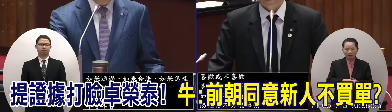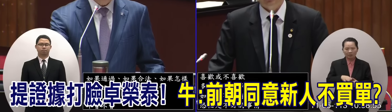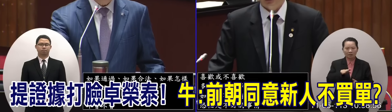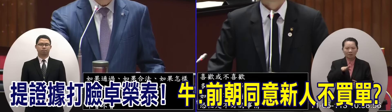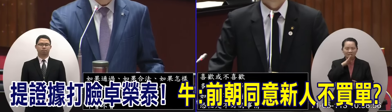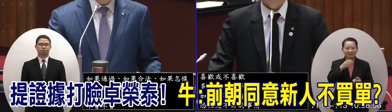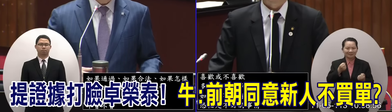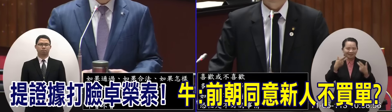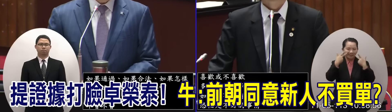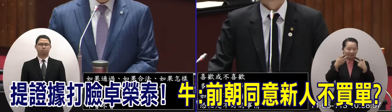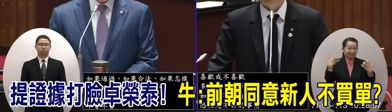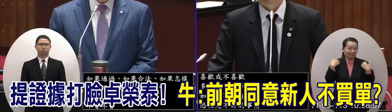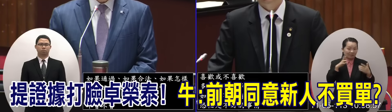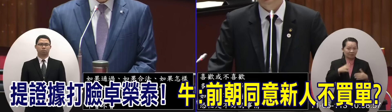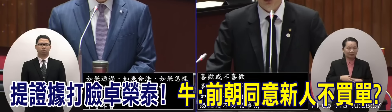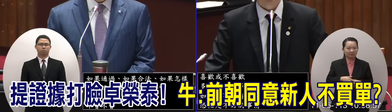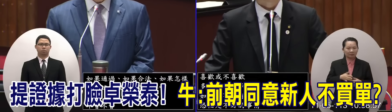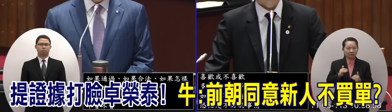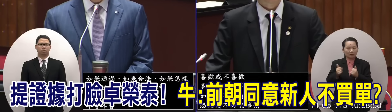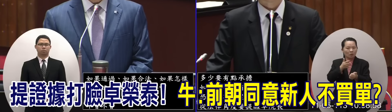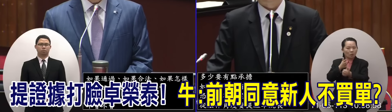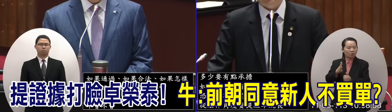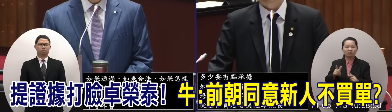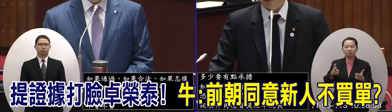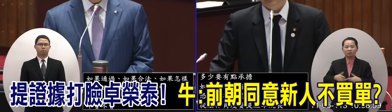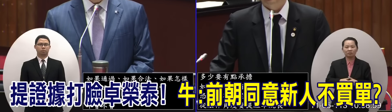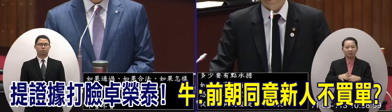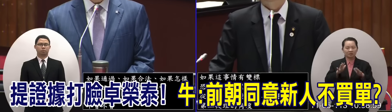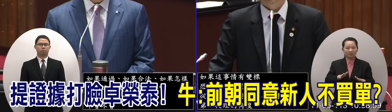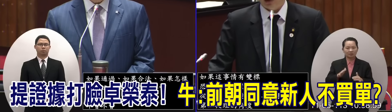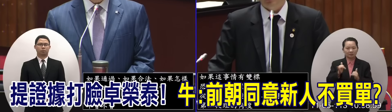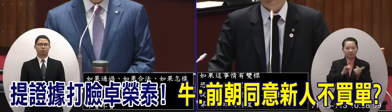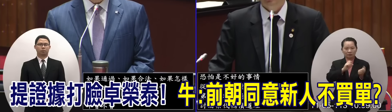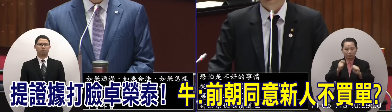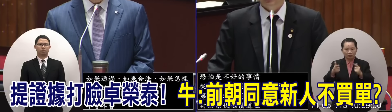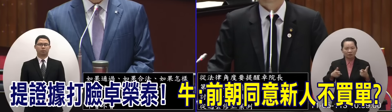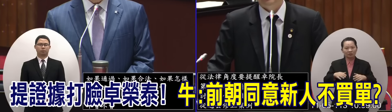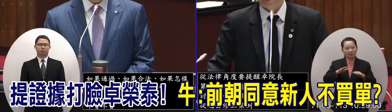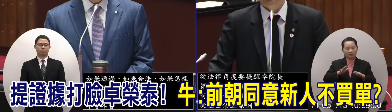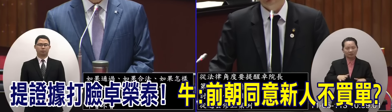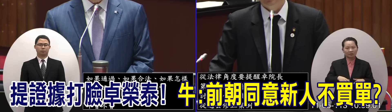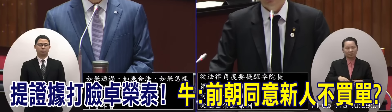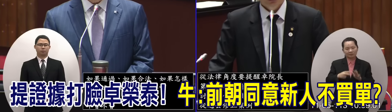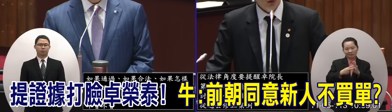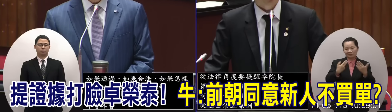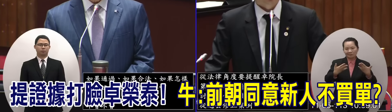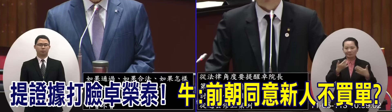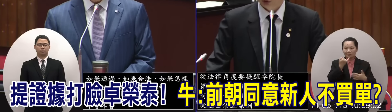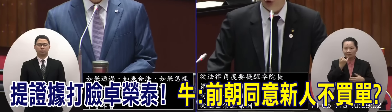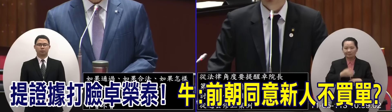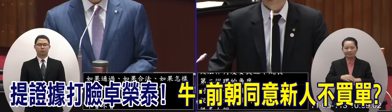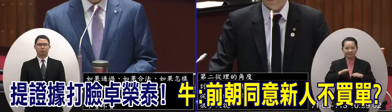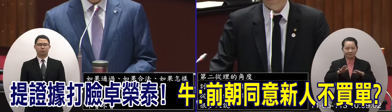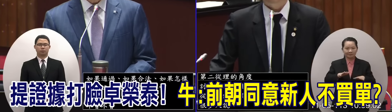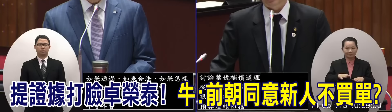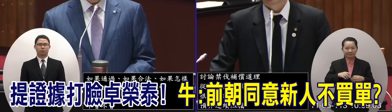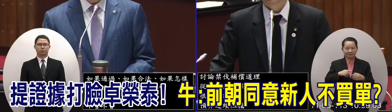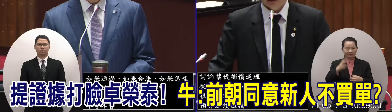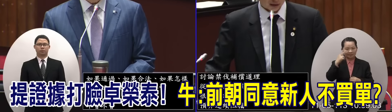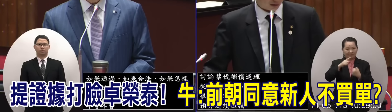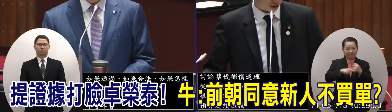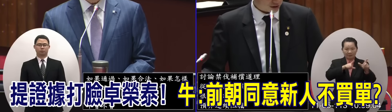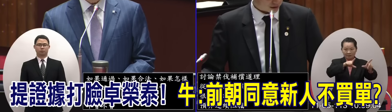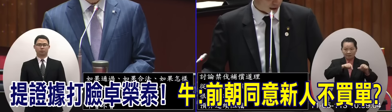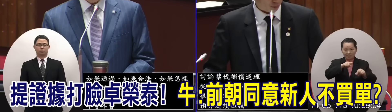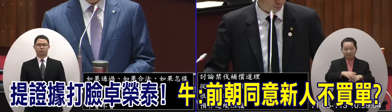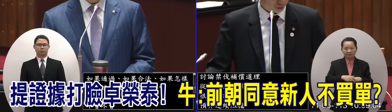责任一样。当然，民意调查不这么认为，是因为哦，现在时代很发达，大家都可以把话讲得非常清楚。因为我们遵循宪法